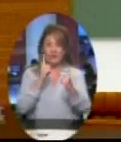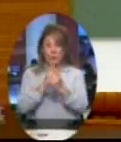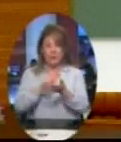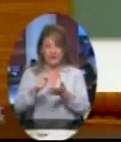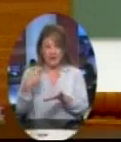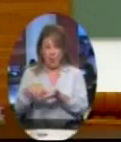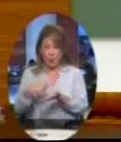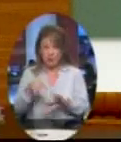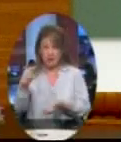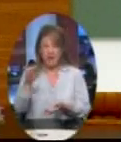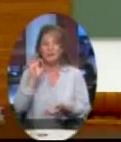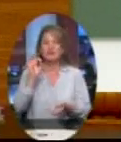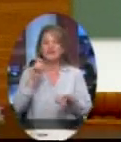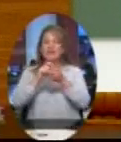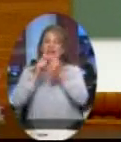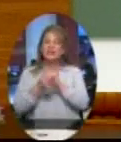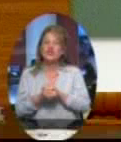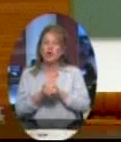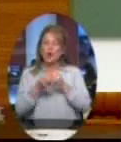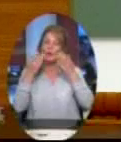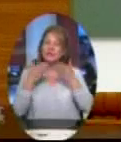כדי לשנות גישה